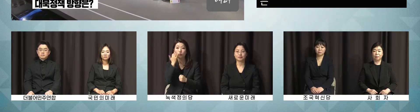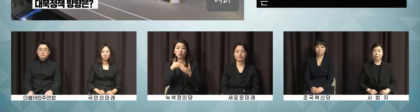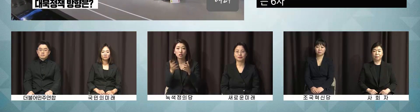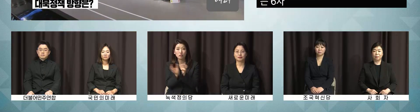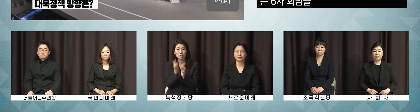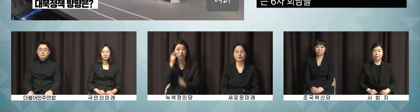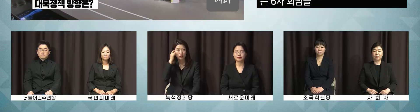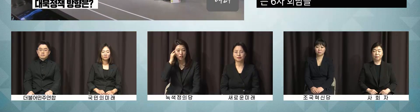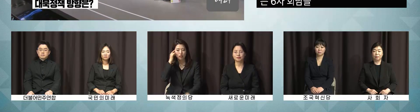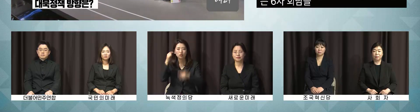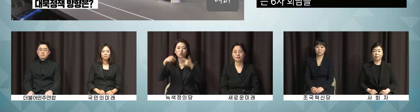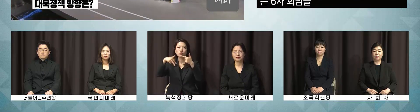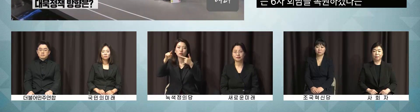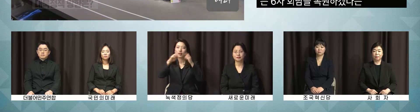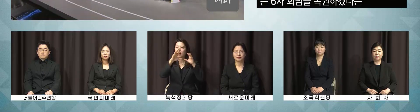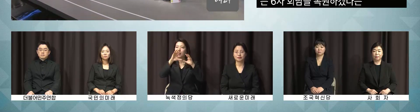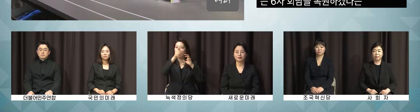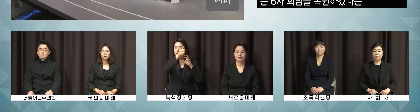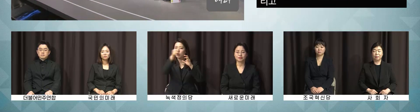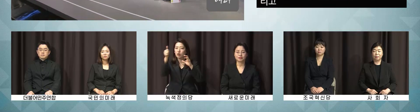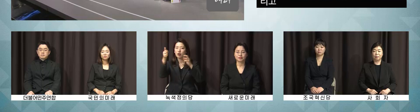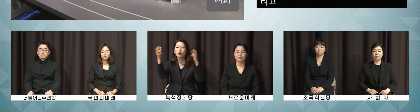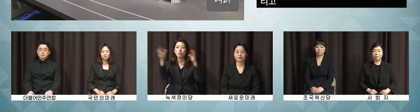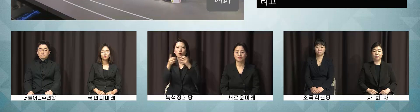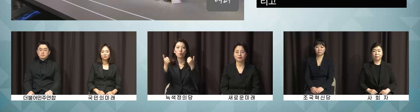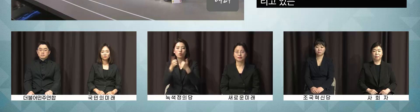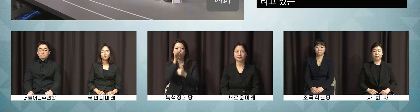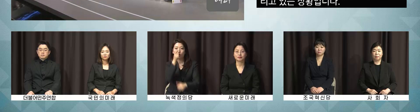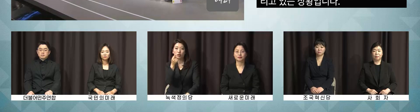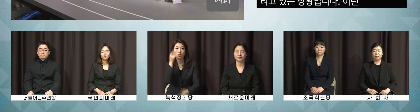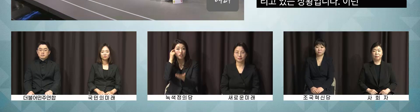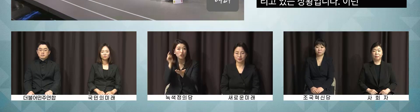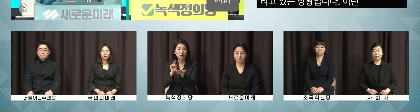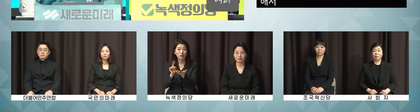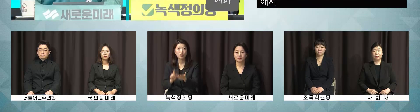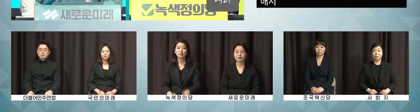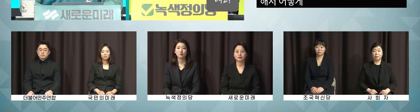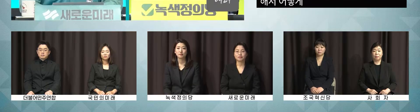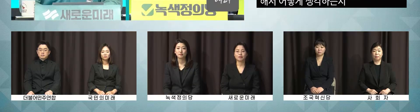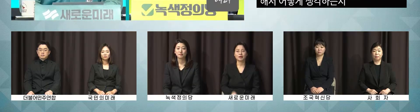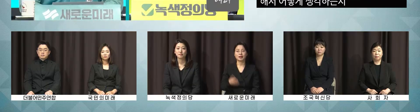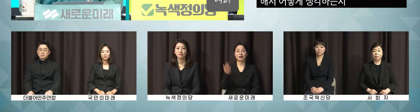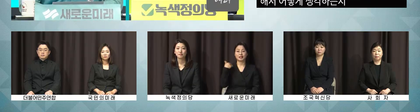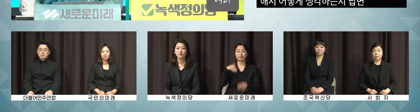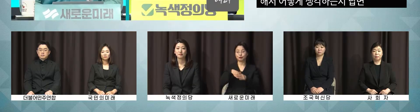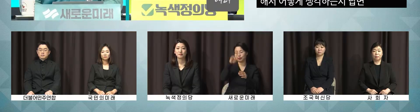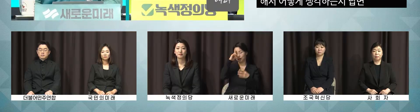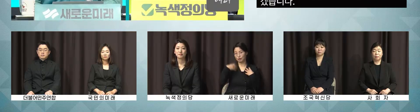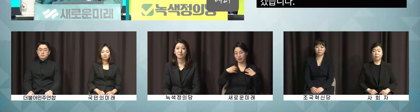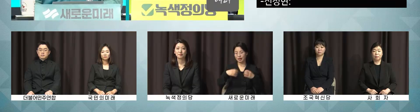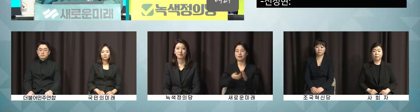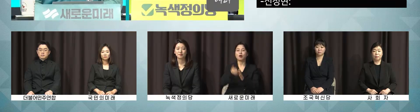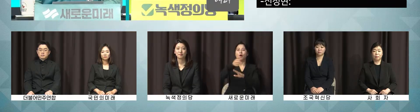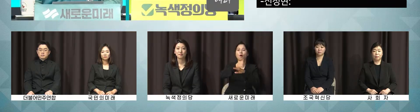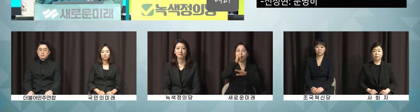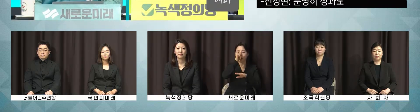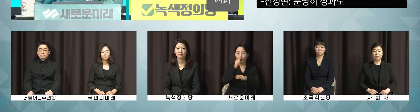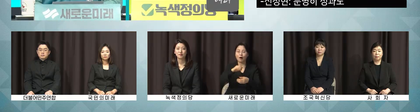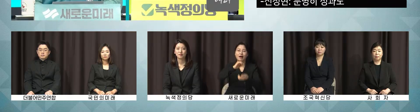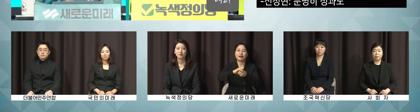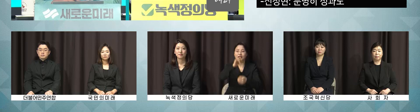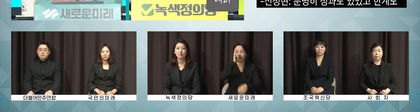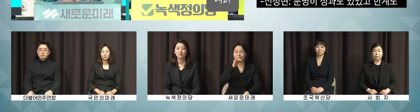있는 상황입니다. 이러한 제안에 대해서 어떻게 생각하는지 답변 부탁드리겠습니다. 네, 분명히 성과도 있었고 한계도 있었습니다. 모든 대북